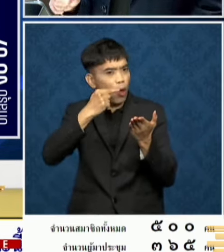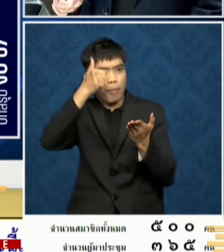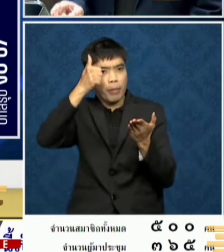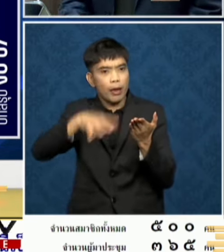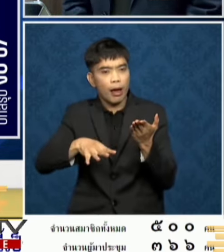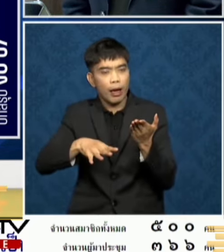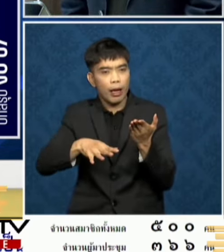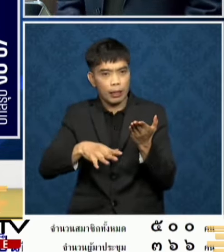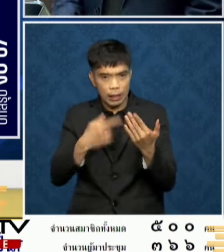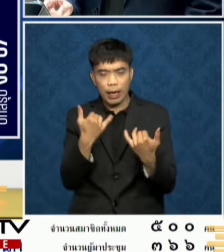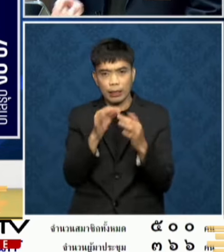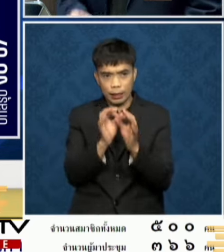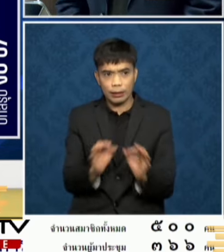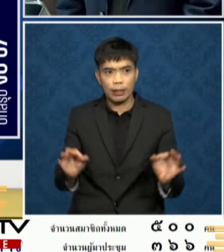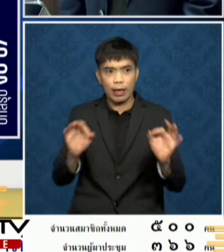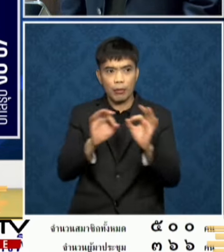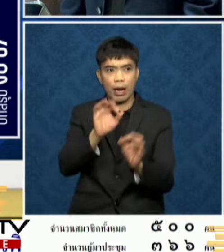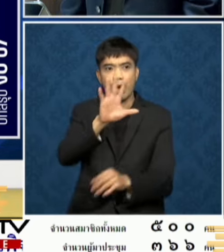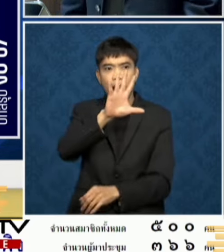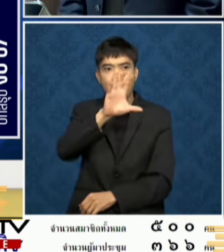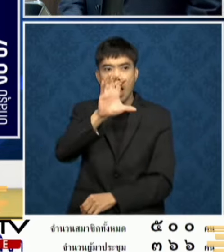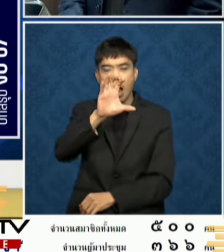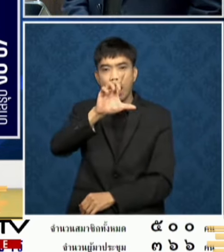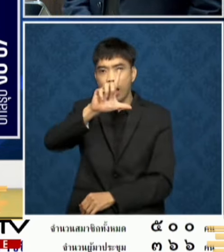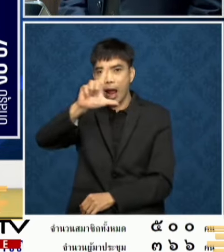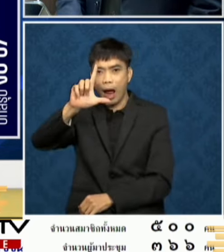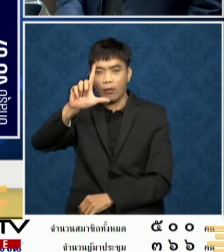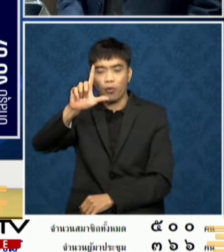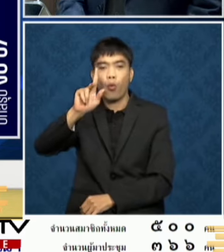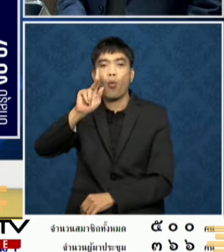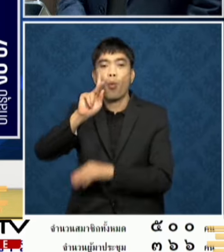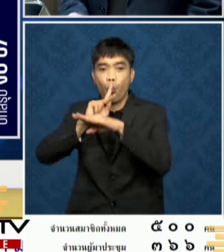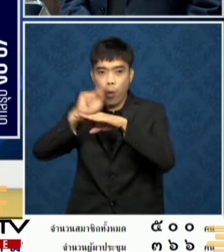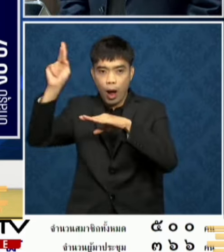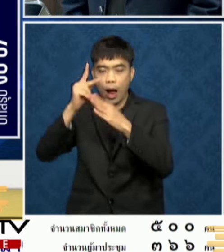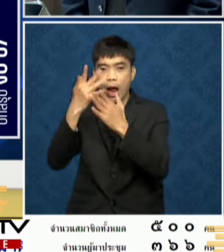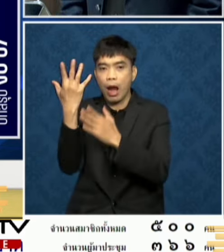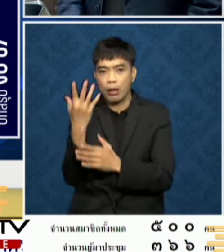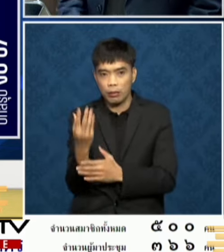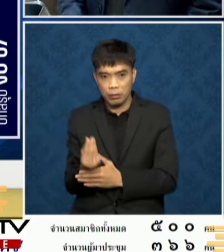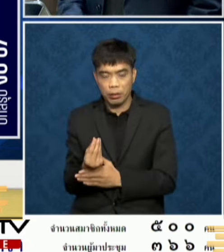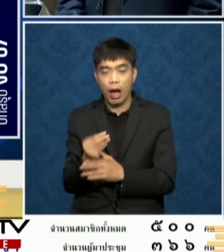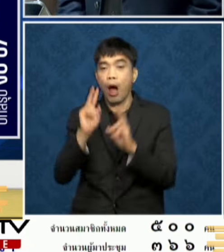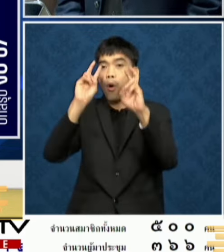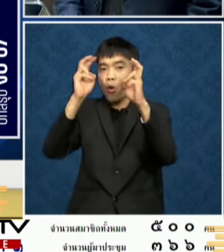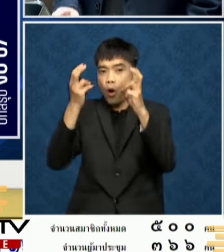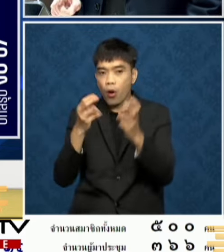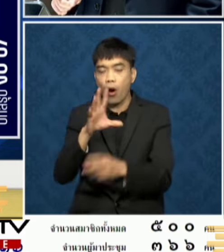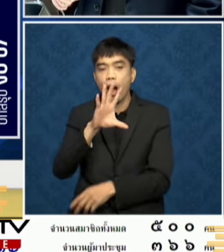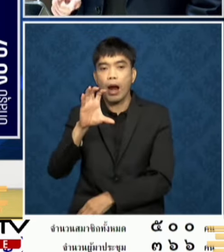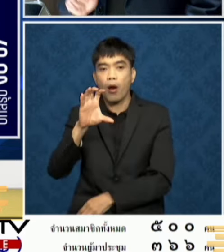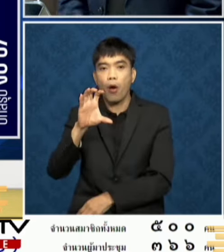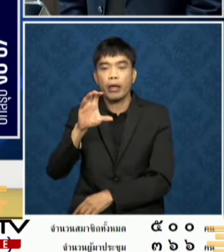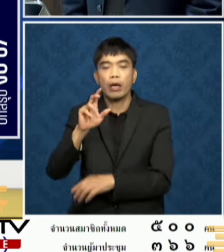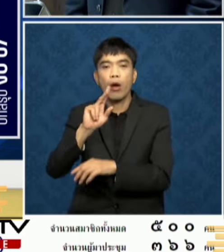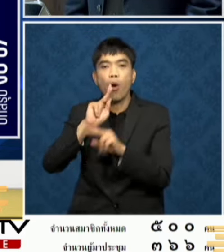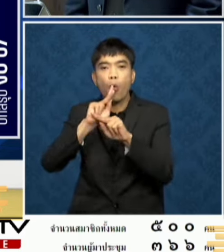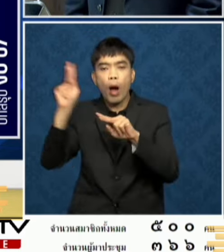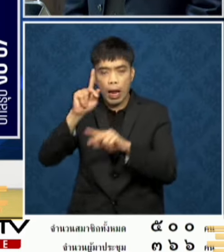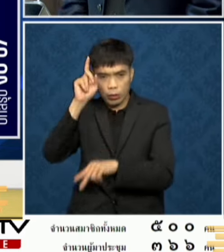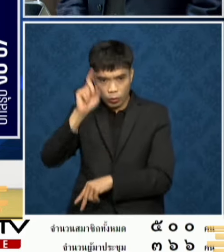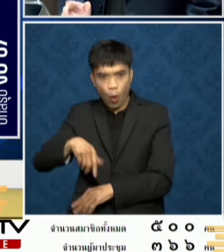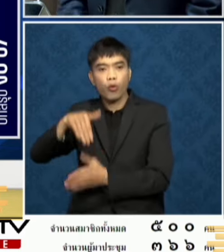เรื่องจาก5ล้านกว่าเหลือ500กว่าครับทางศูนย์ไม่คิดที่จะติดตามถามซ้ำกลับไปอีกสักรอบหน่อยหรอ